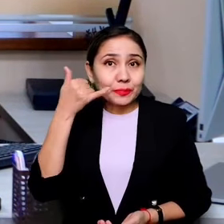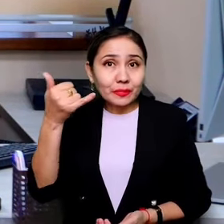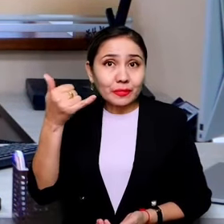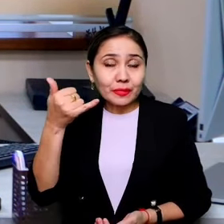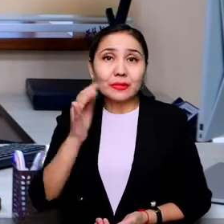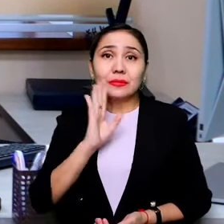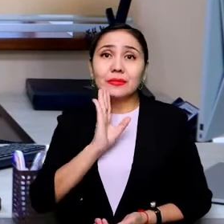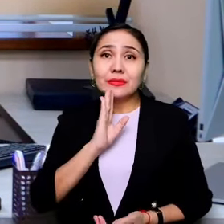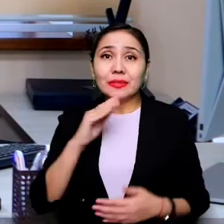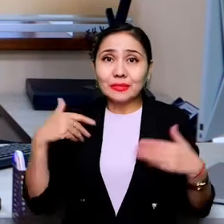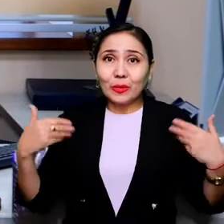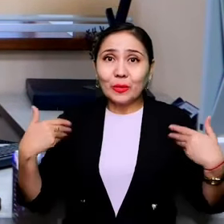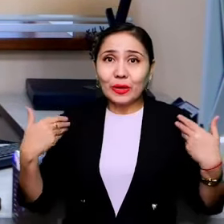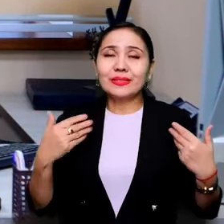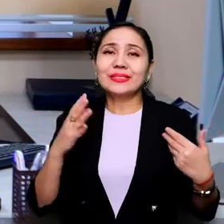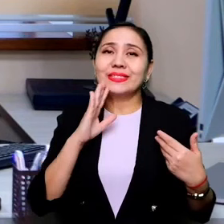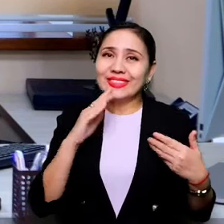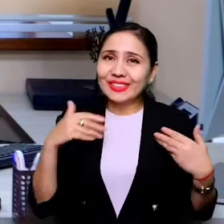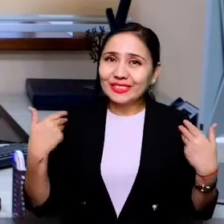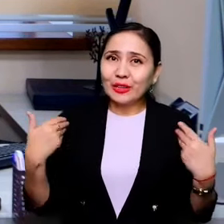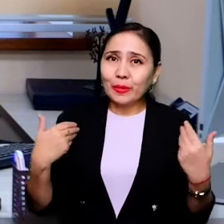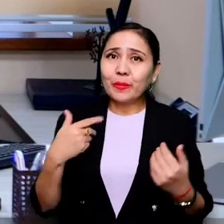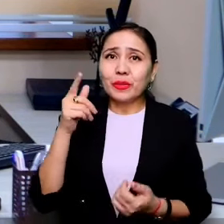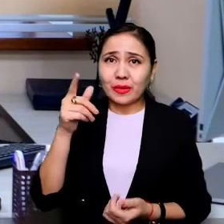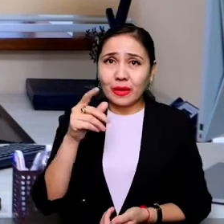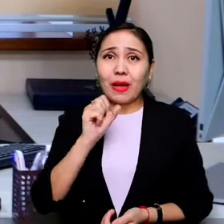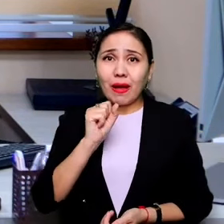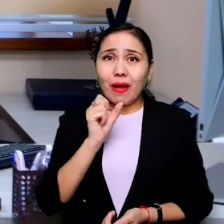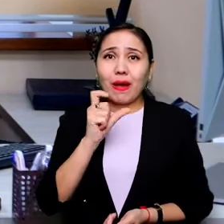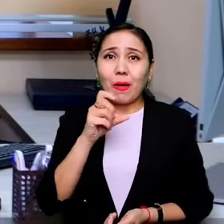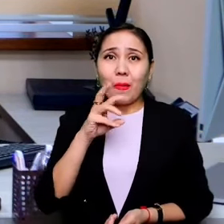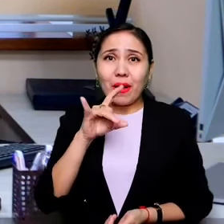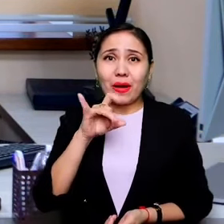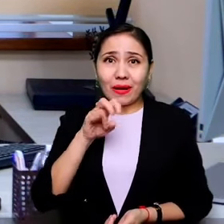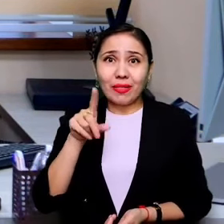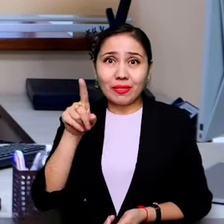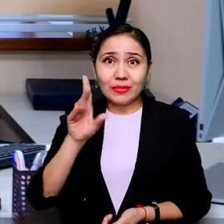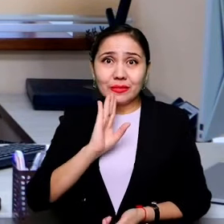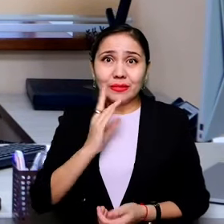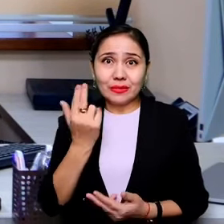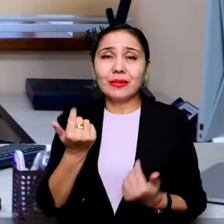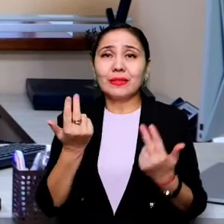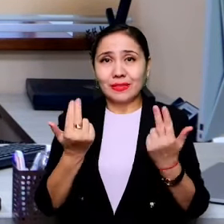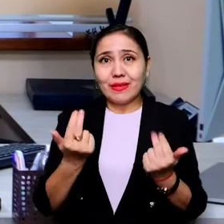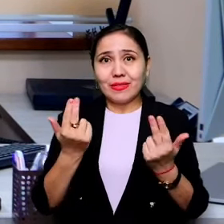Halo, assalomu alaykum. Assalomu alaykum. Mamanova Akmaral siz bo'lasizmi?